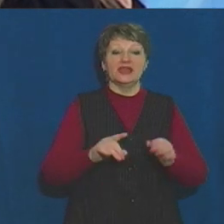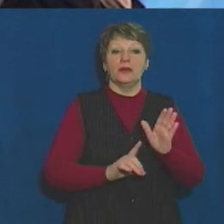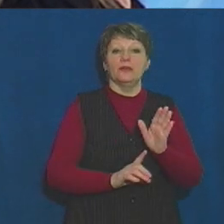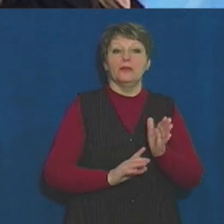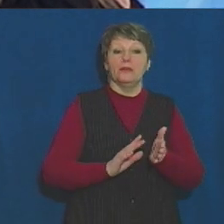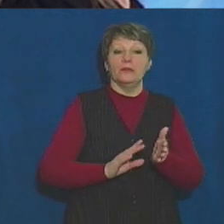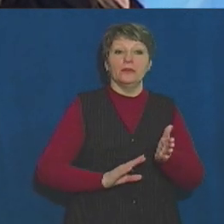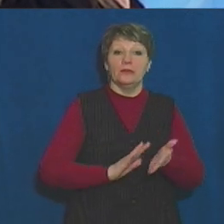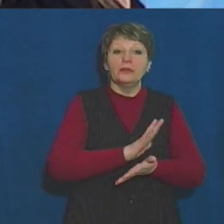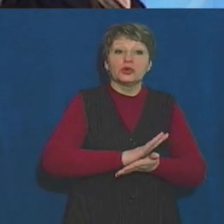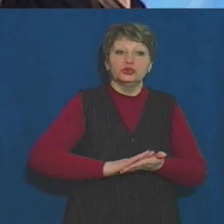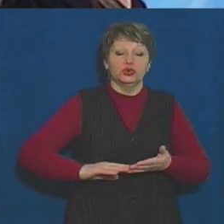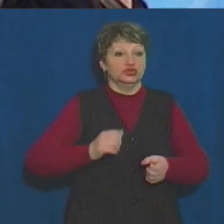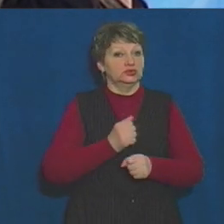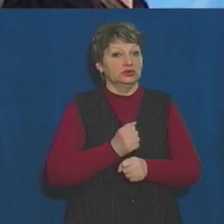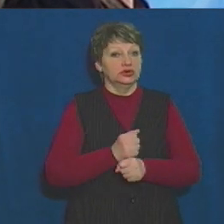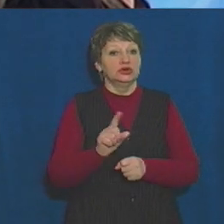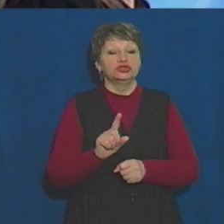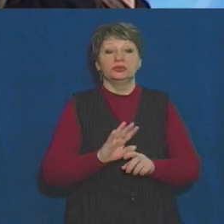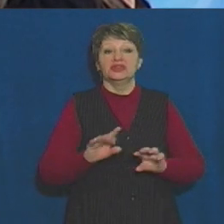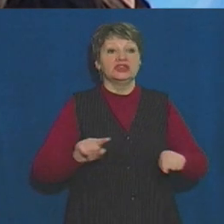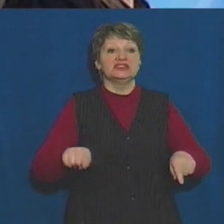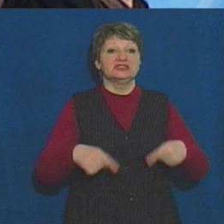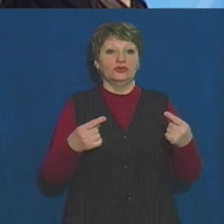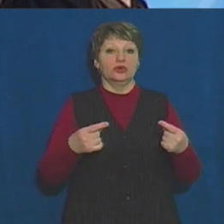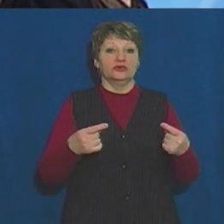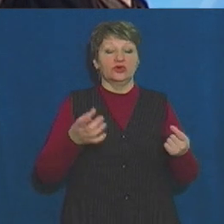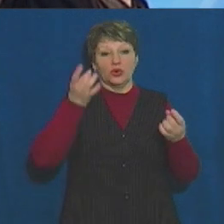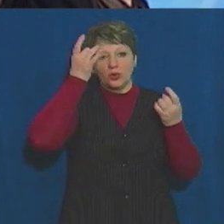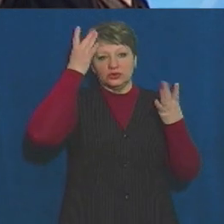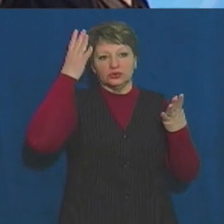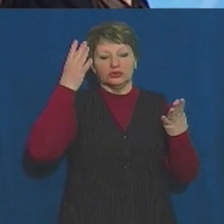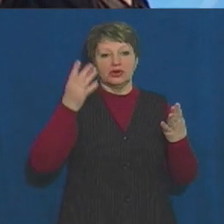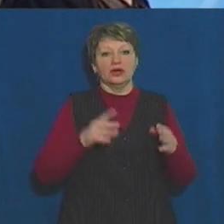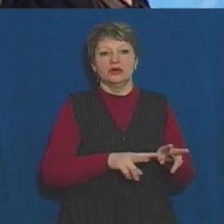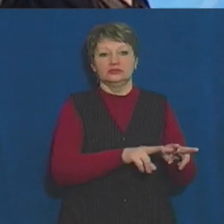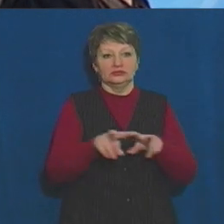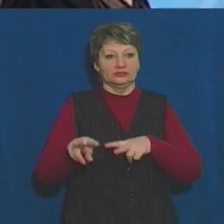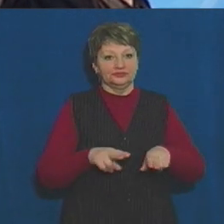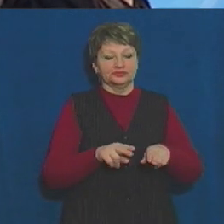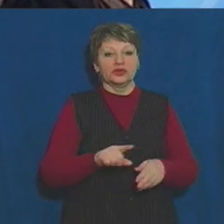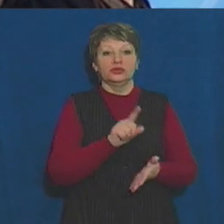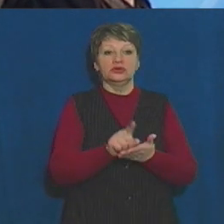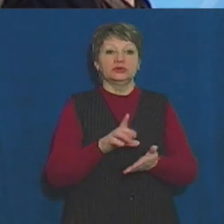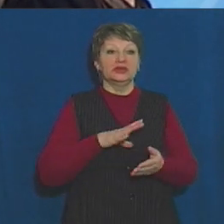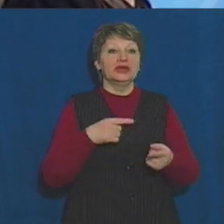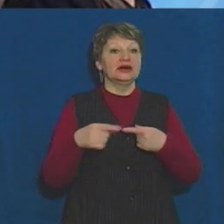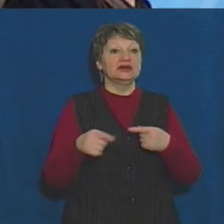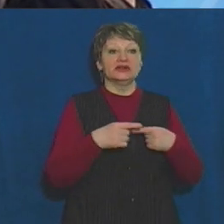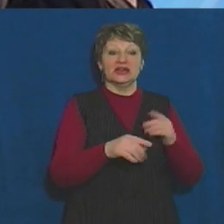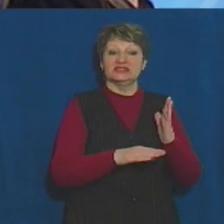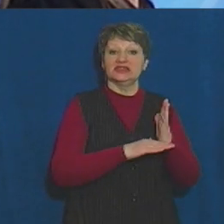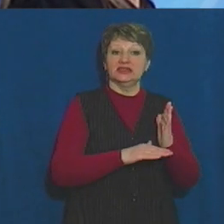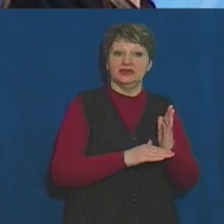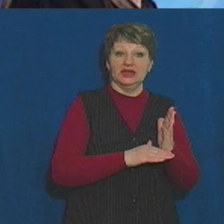продовжуємо роботу в тому, щоб не створювати монокультури. Тобто створювати культури із різних насаджень, з різних дерев, які будуть вони до одного